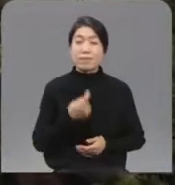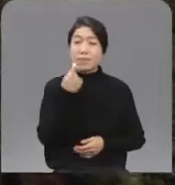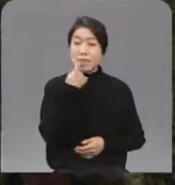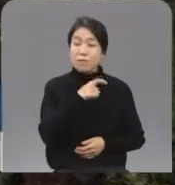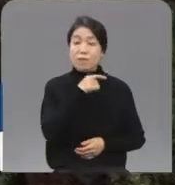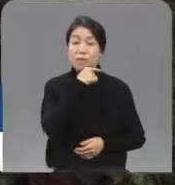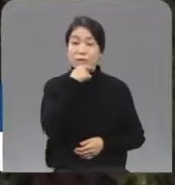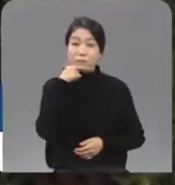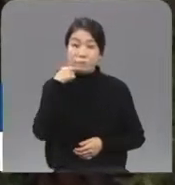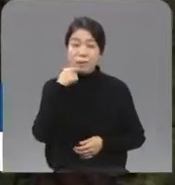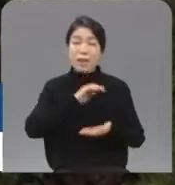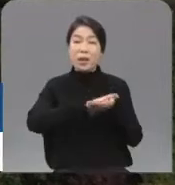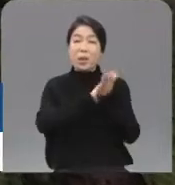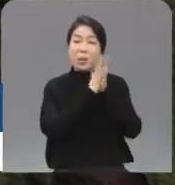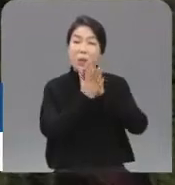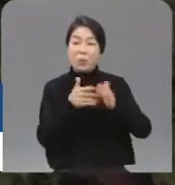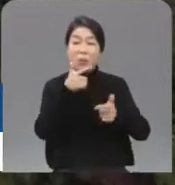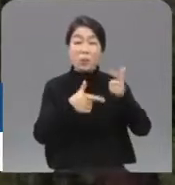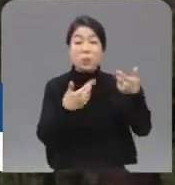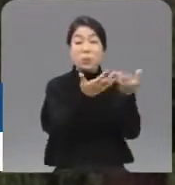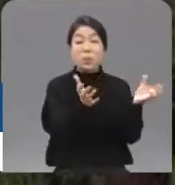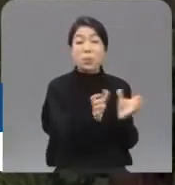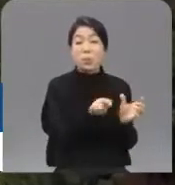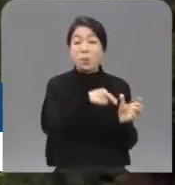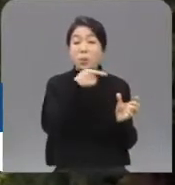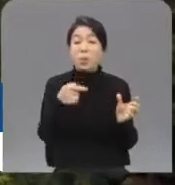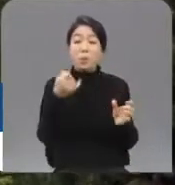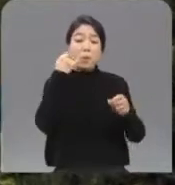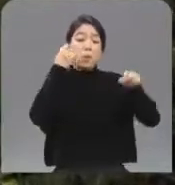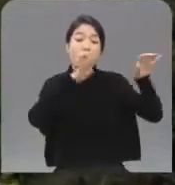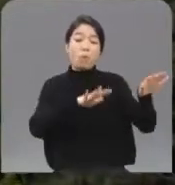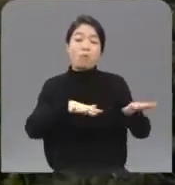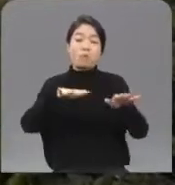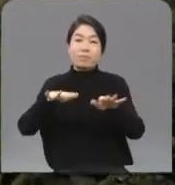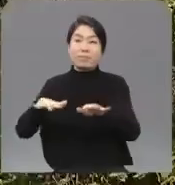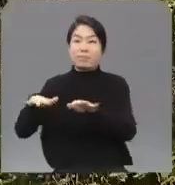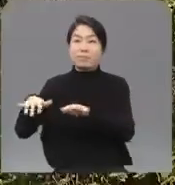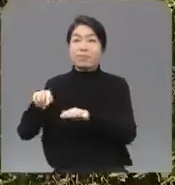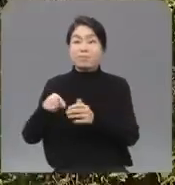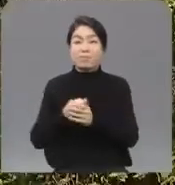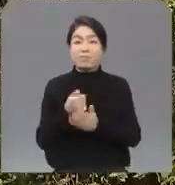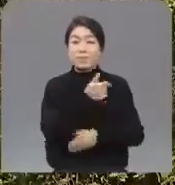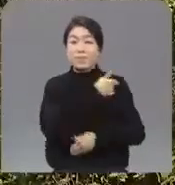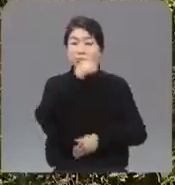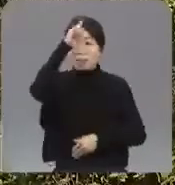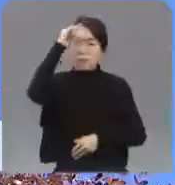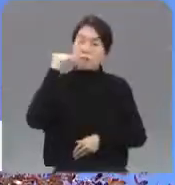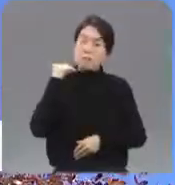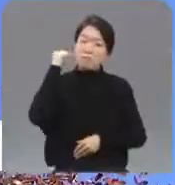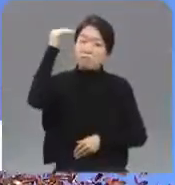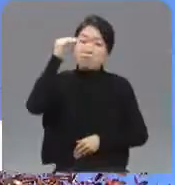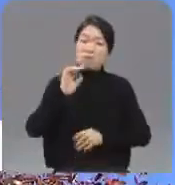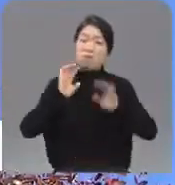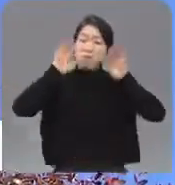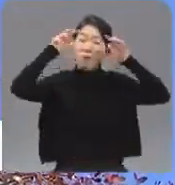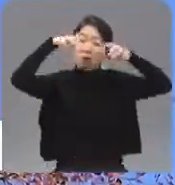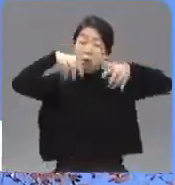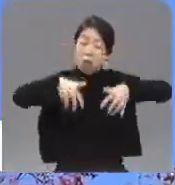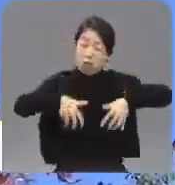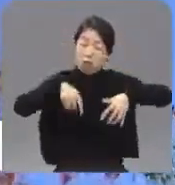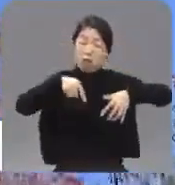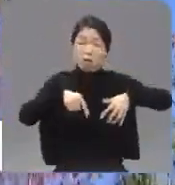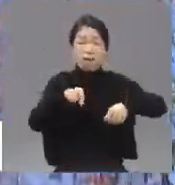노랗고 붉게 물들어가는 수목원 옆으로 푸른 바다가 넘실 됩니다 커다란 키에 가지가 아래로 처지듯